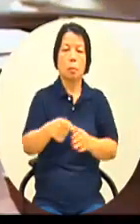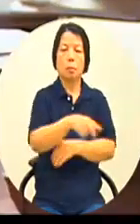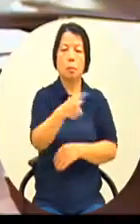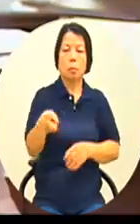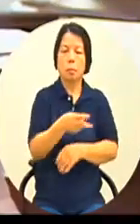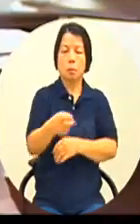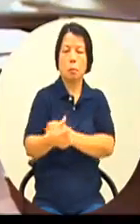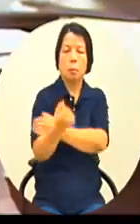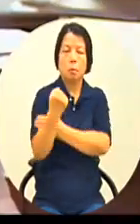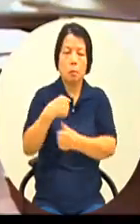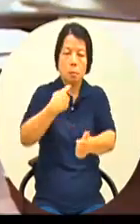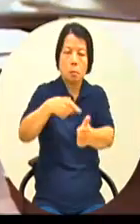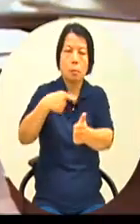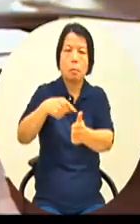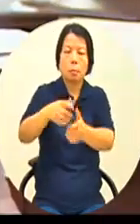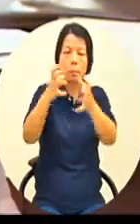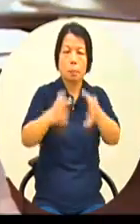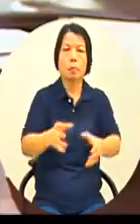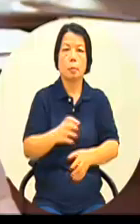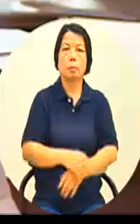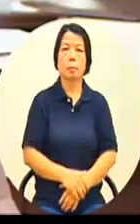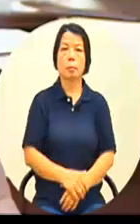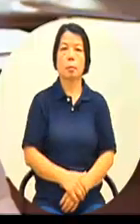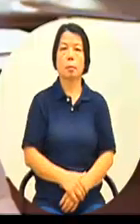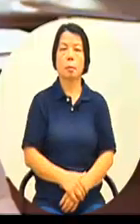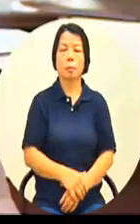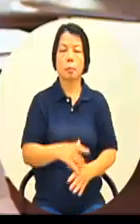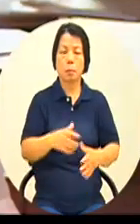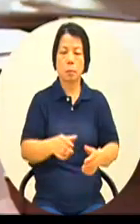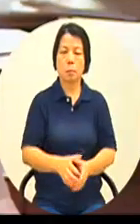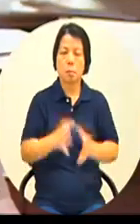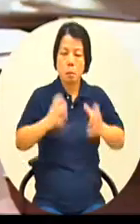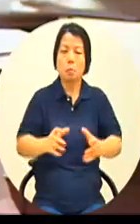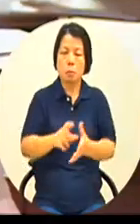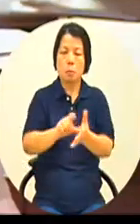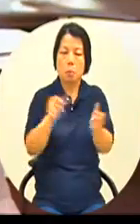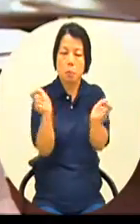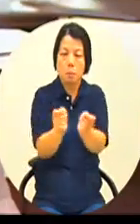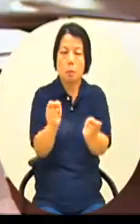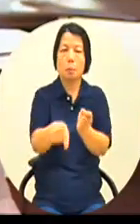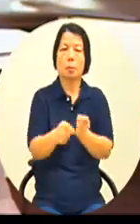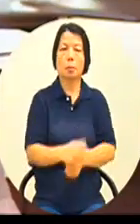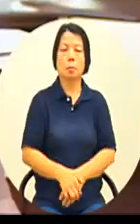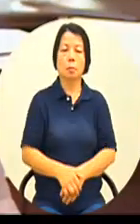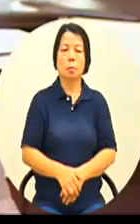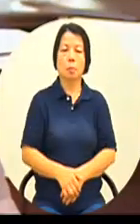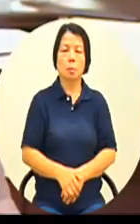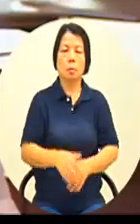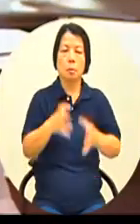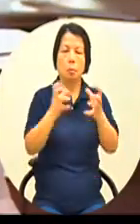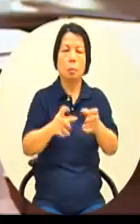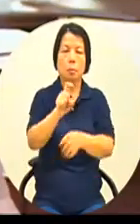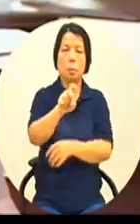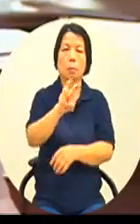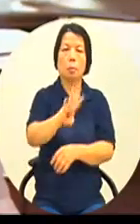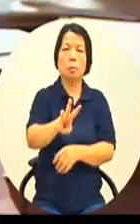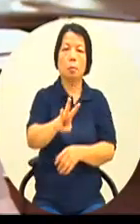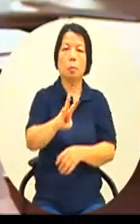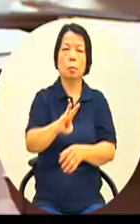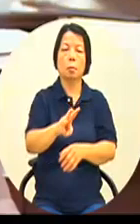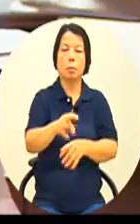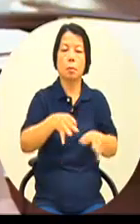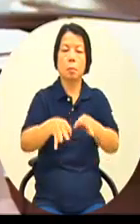辅导遐个来成立，所以会当迄紧的速度对不对？会当来13间来成立对不对？但是。